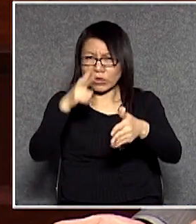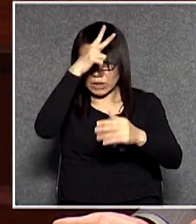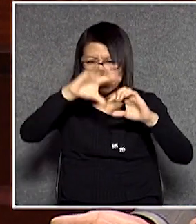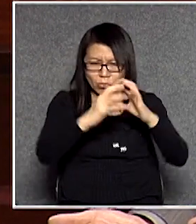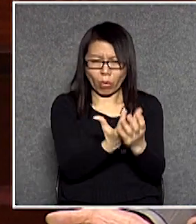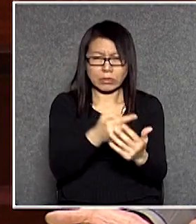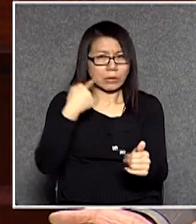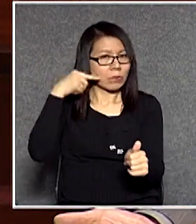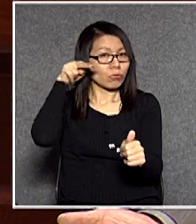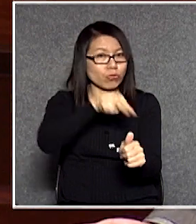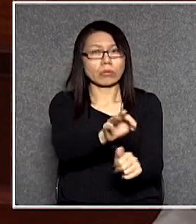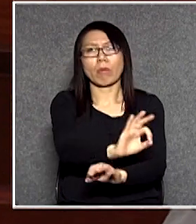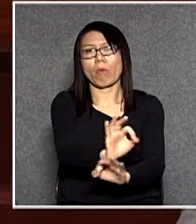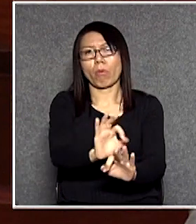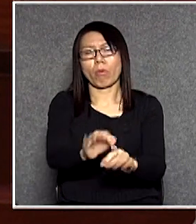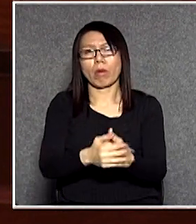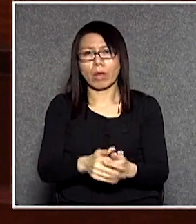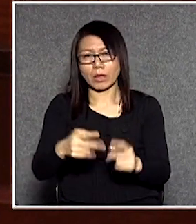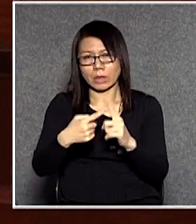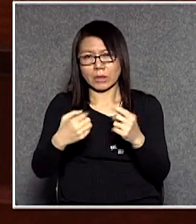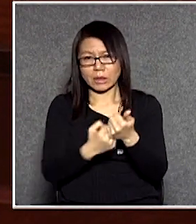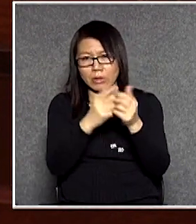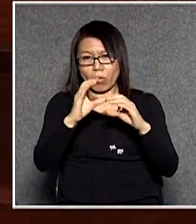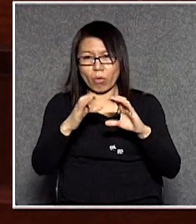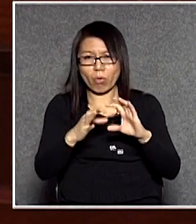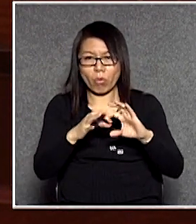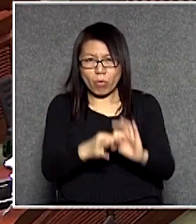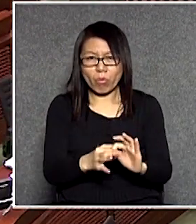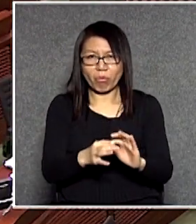喎，係咪？民建聯好搭水，啲人成日講係咪？